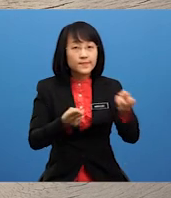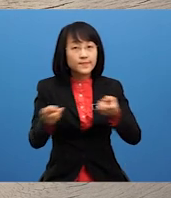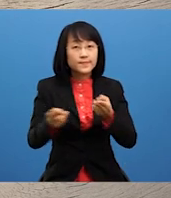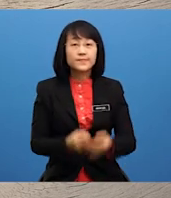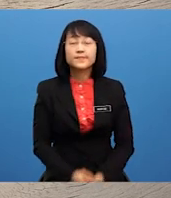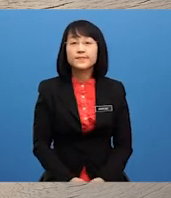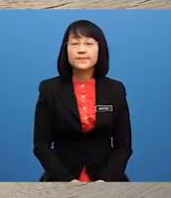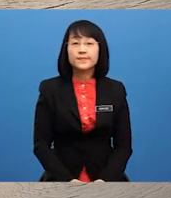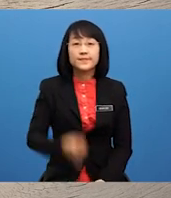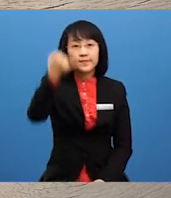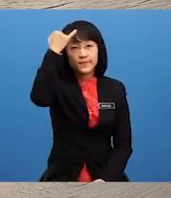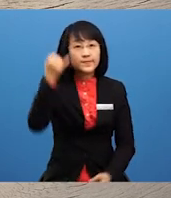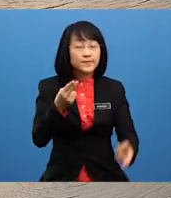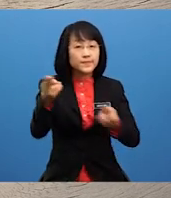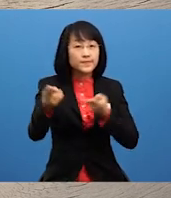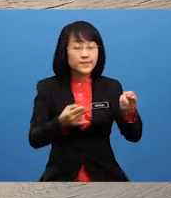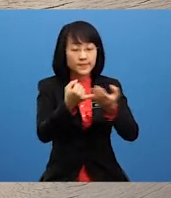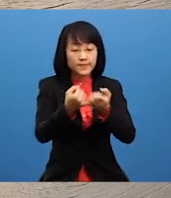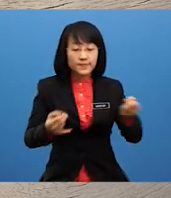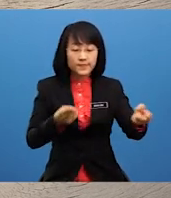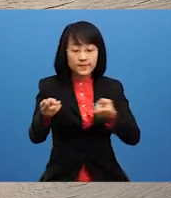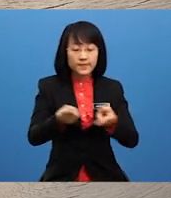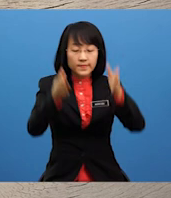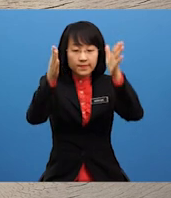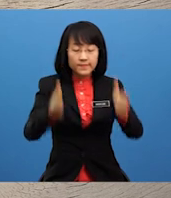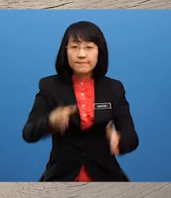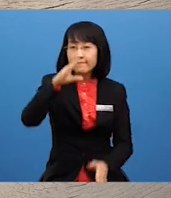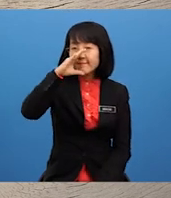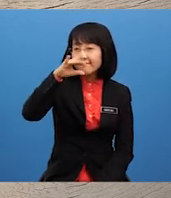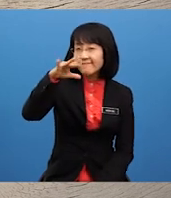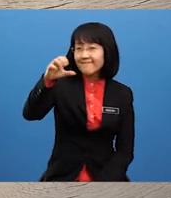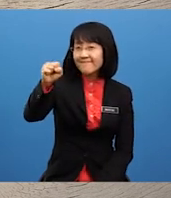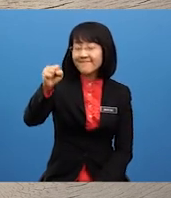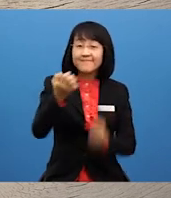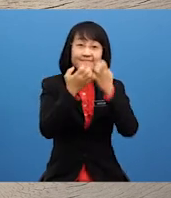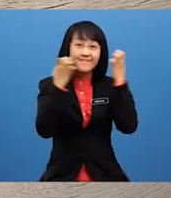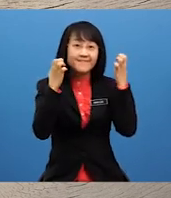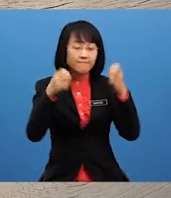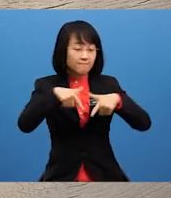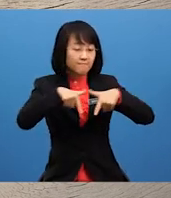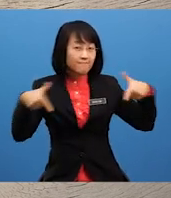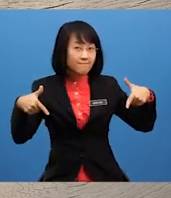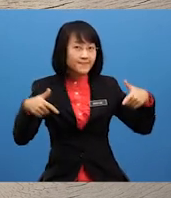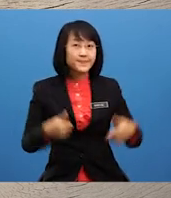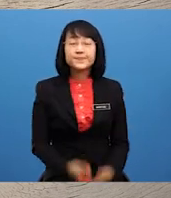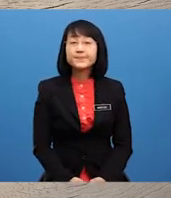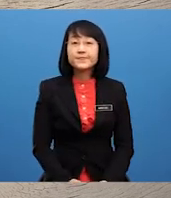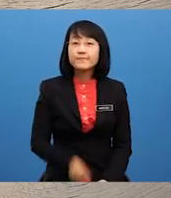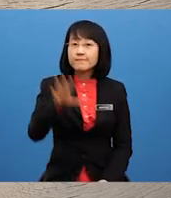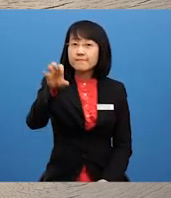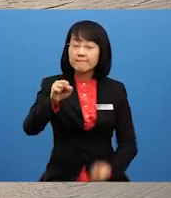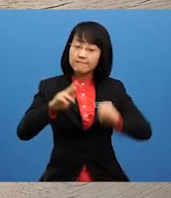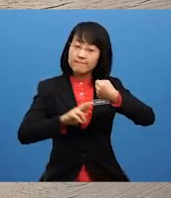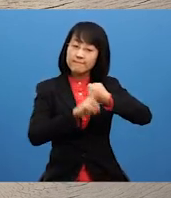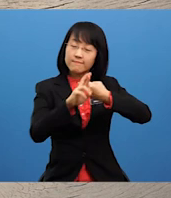Ilmu pengurusan dapat melahirkan pengurus yang berkarisma, cekap dan berani mengambil